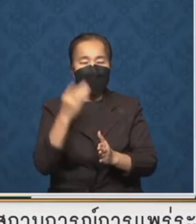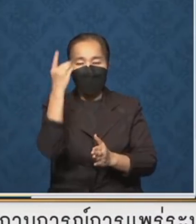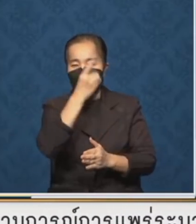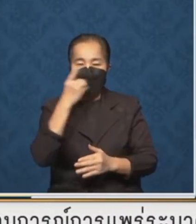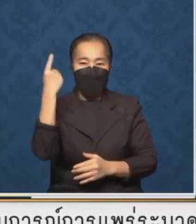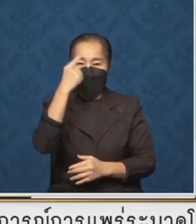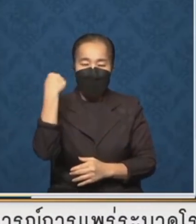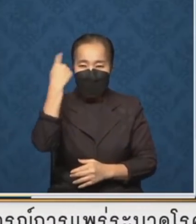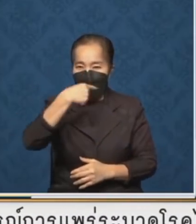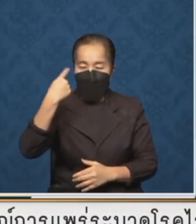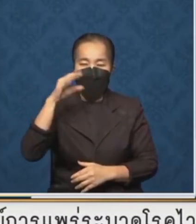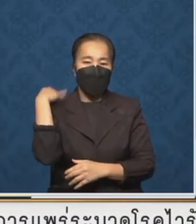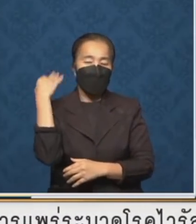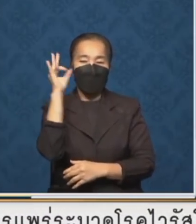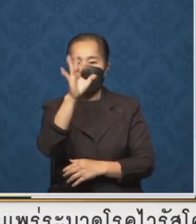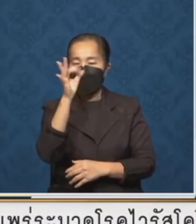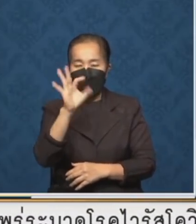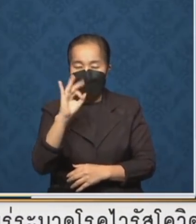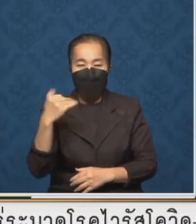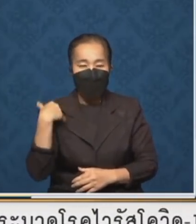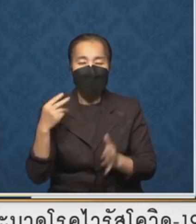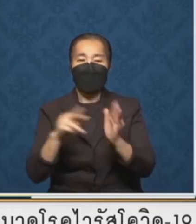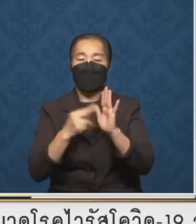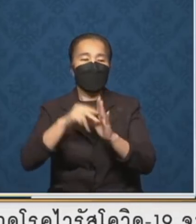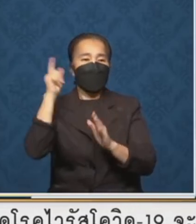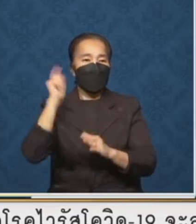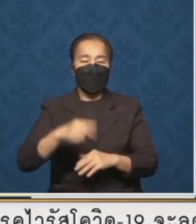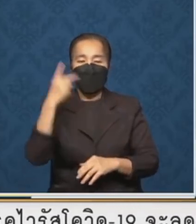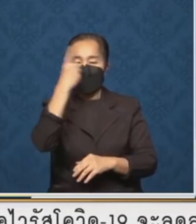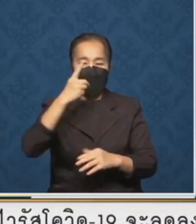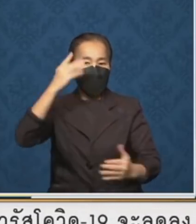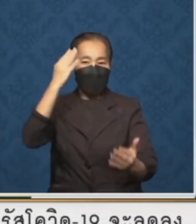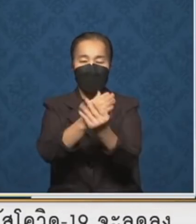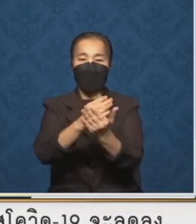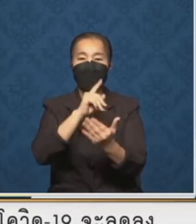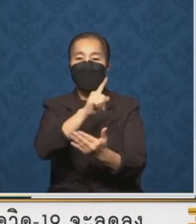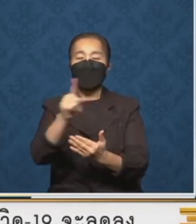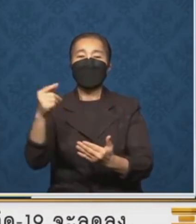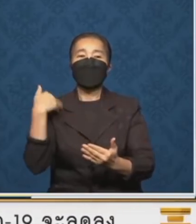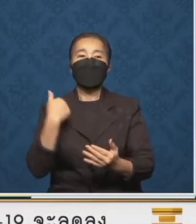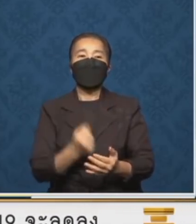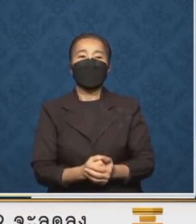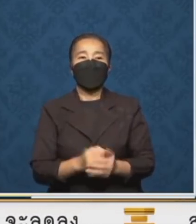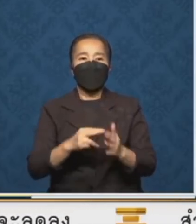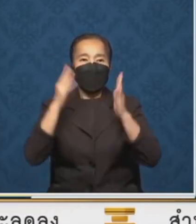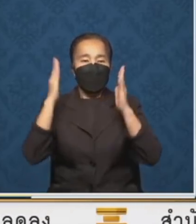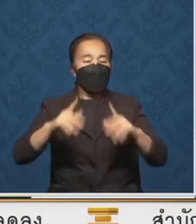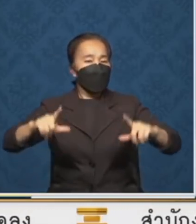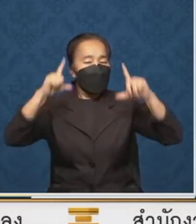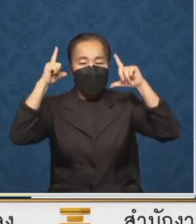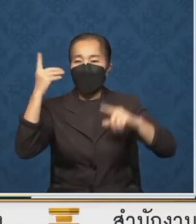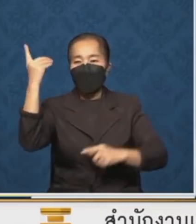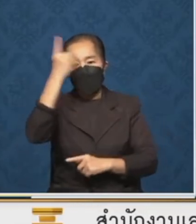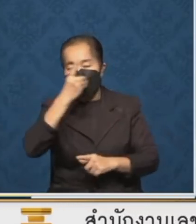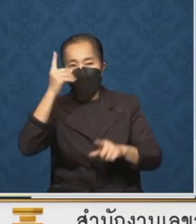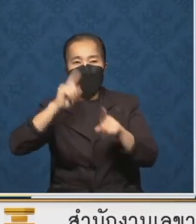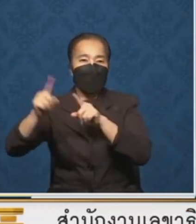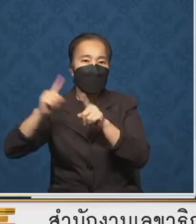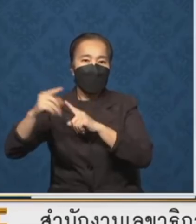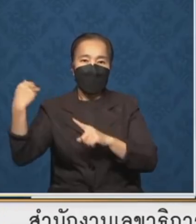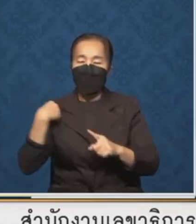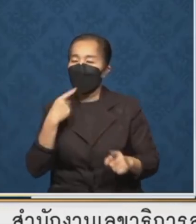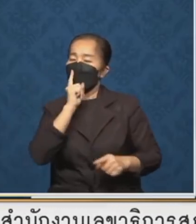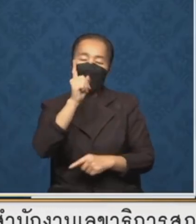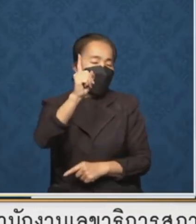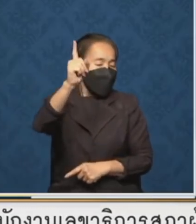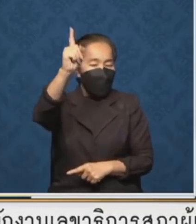สต์เกี่ยวกับเหตุการณ์ชุมนุมประท้วงรัฐบาลล้วนๆครับหนักไปกว่านั้นคือขู่คนมีชื่อเสียงดาราที่ออกมาคอเอาวิพากษ์วิจารณ์รัฐบ